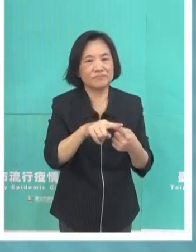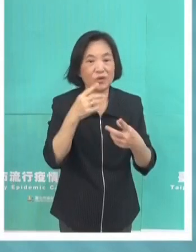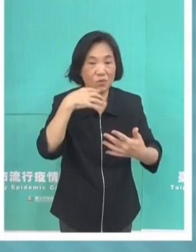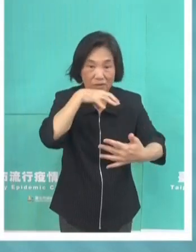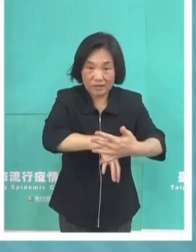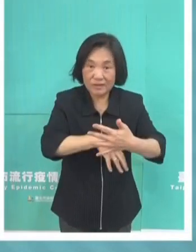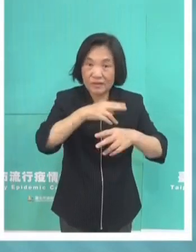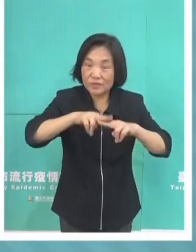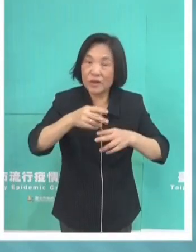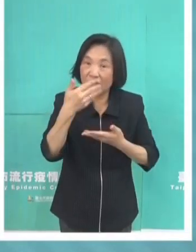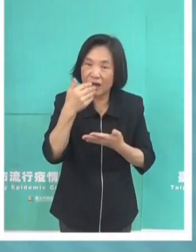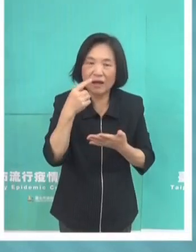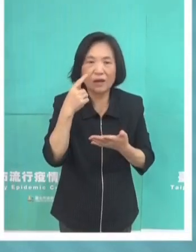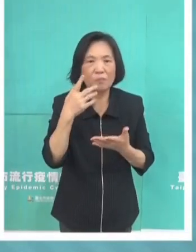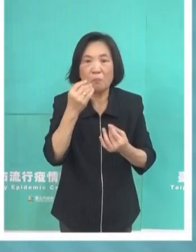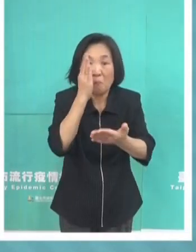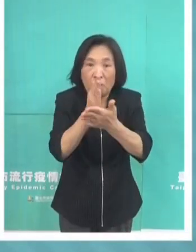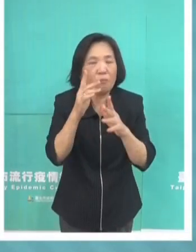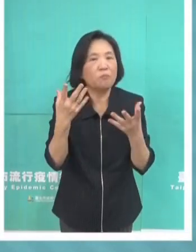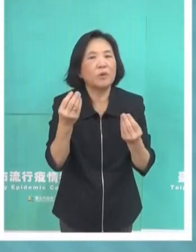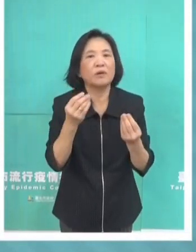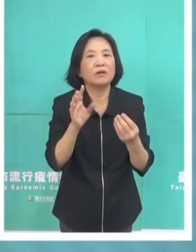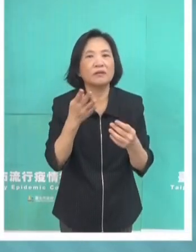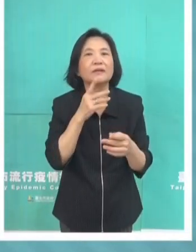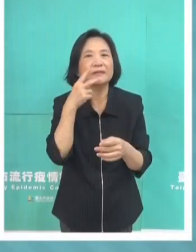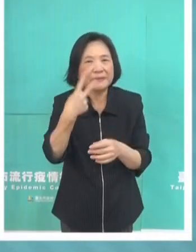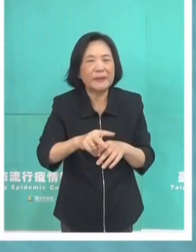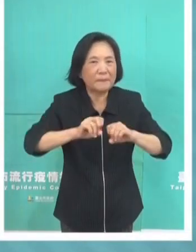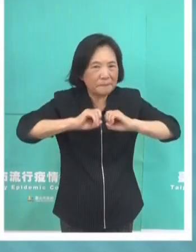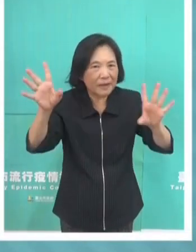用也没有禁止了哈，但是拜托你哦，